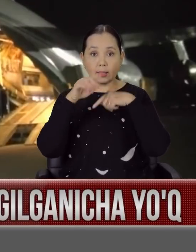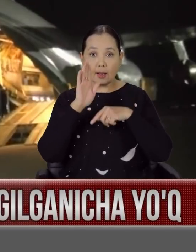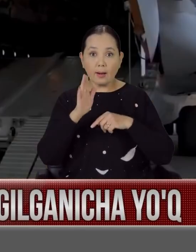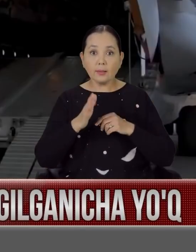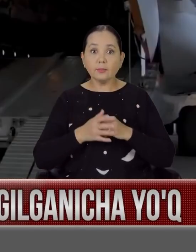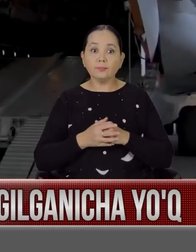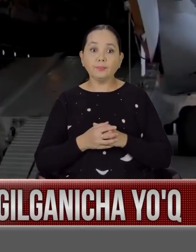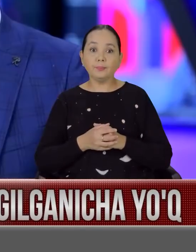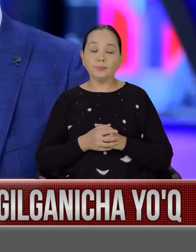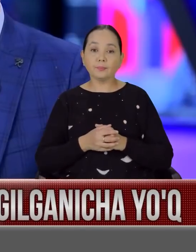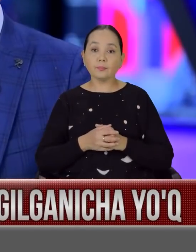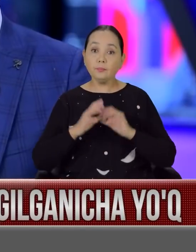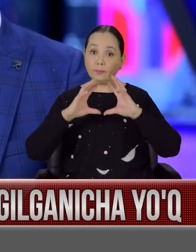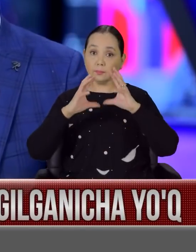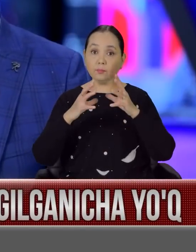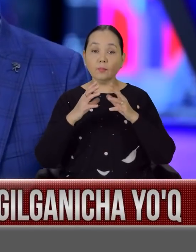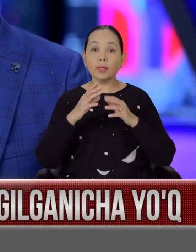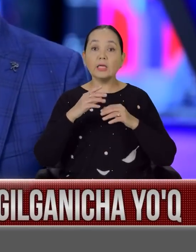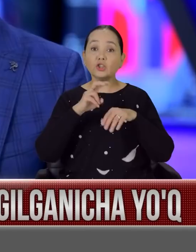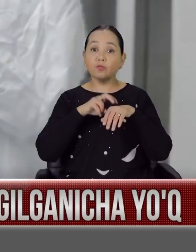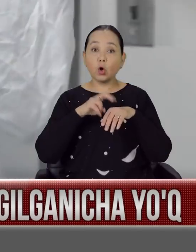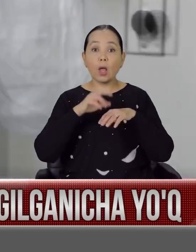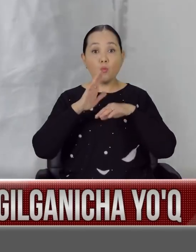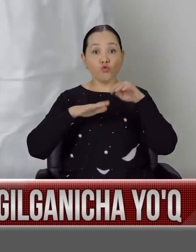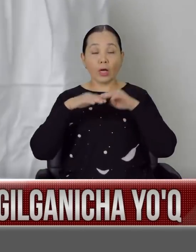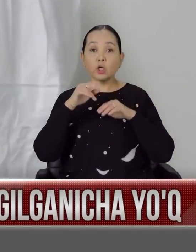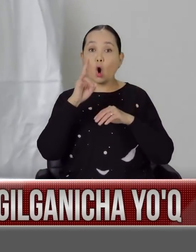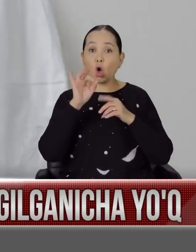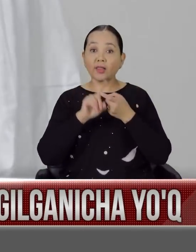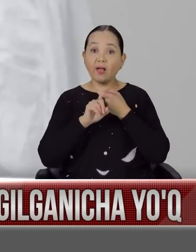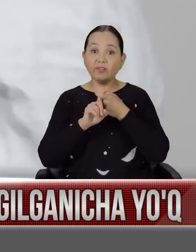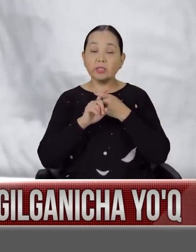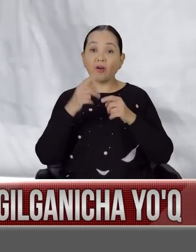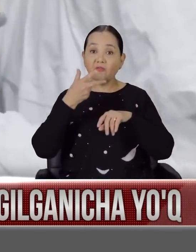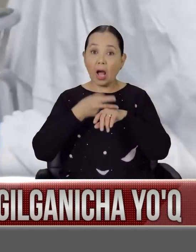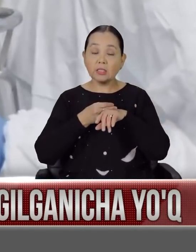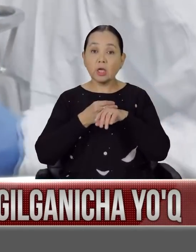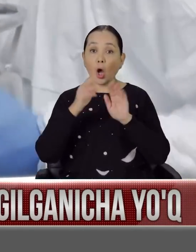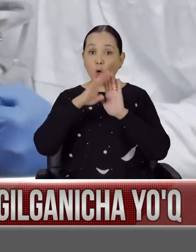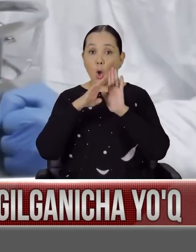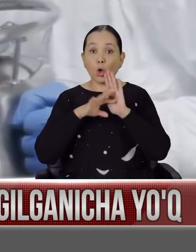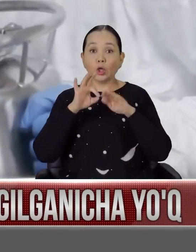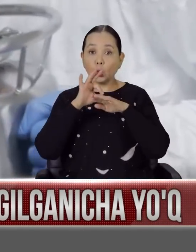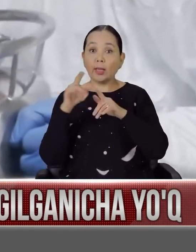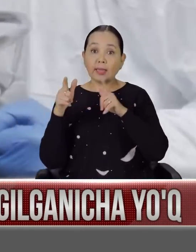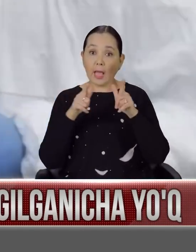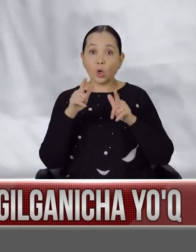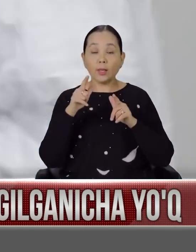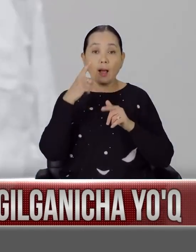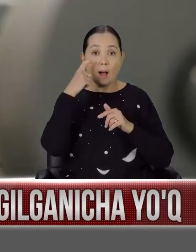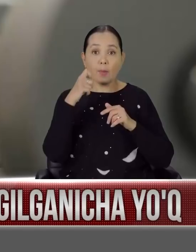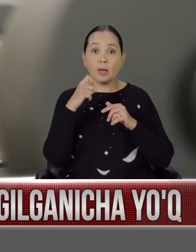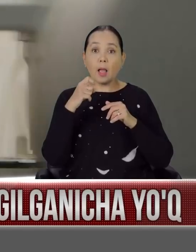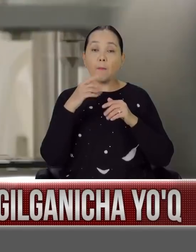qaytariladi. Dunyodagi yetakchi shifokor va mutaxassislar koronavirus vaksinasini deyarli ro'yxatdan o'tishga tayyorligi haqidagi